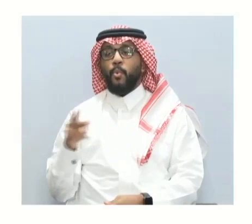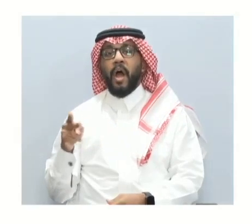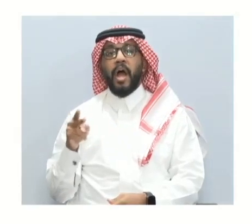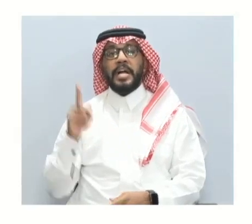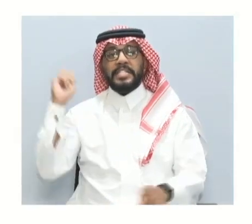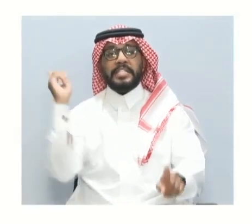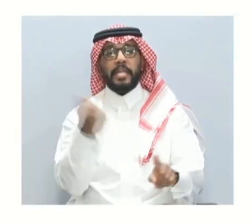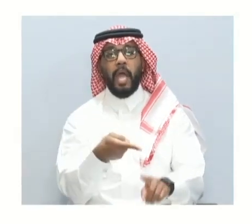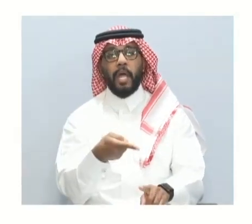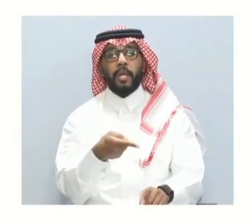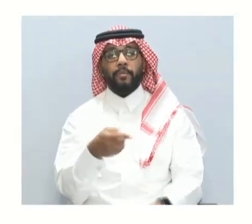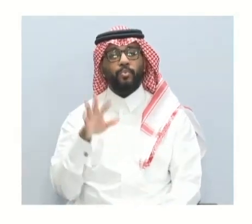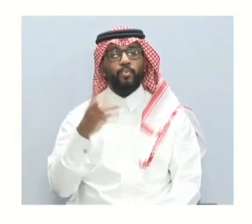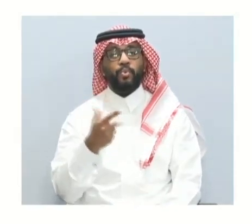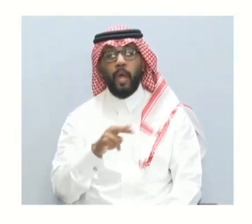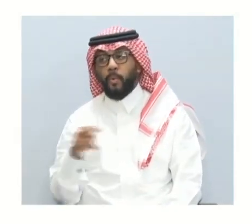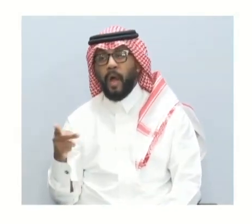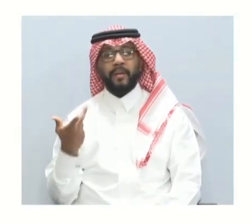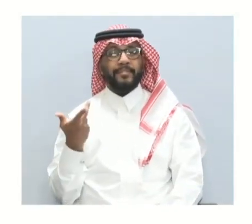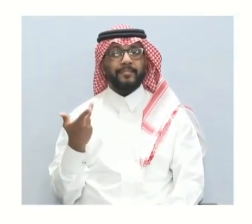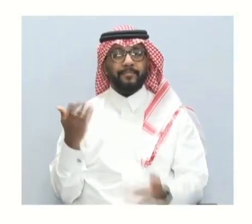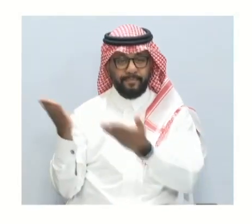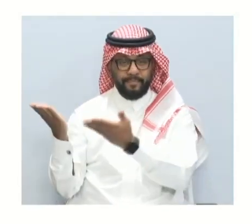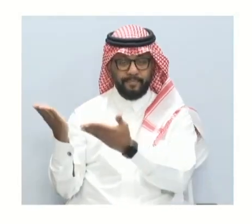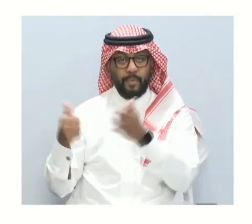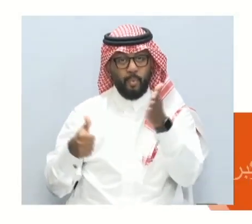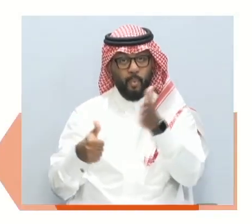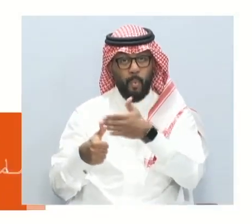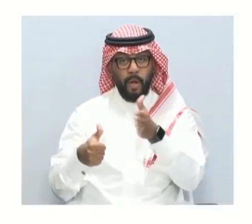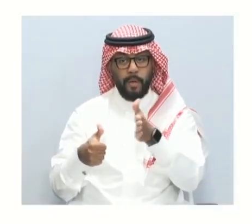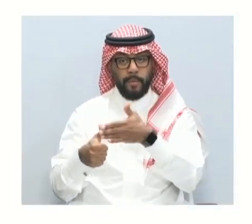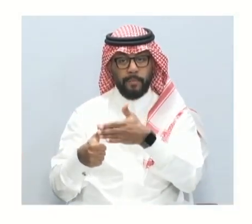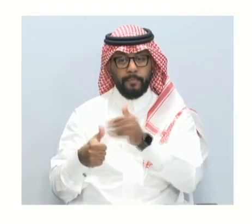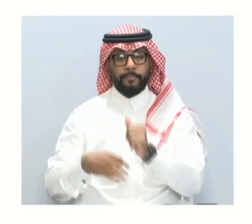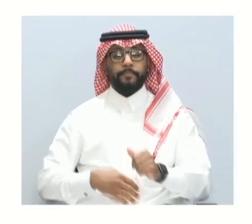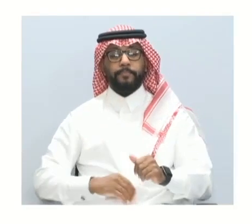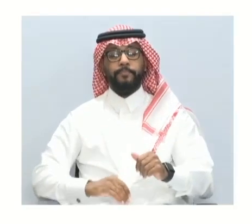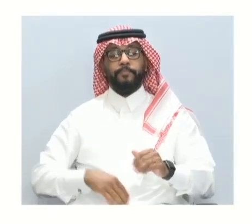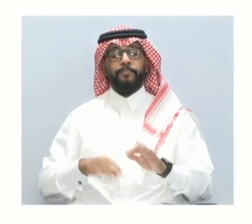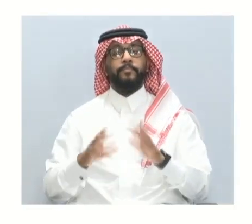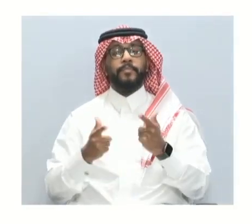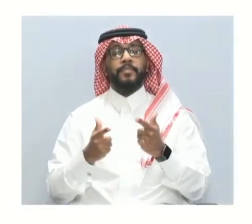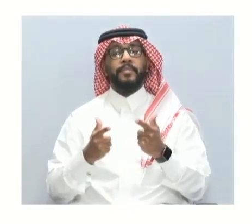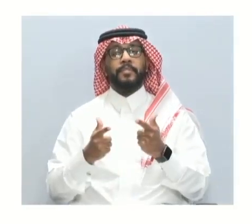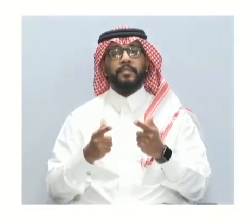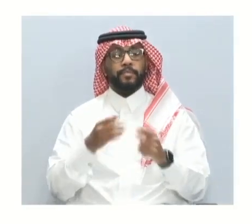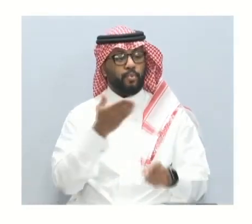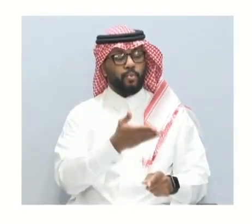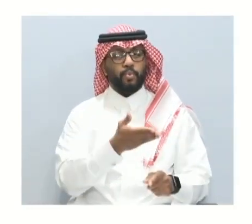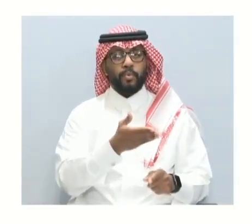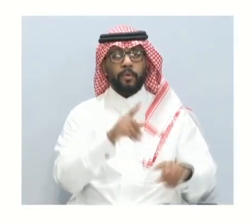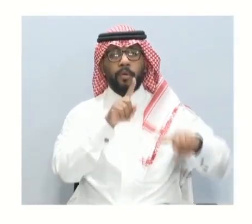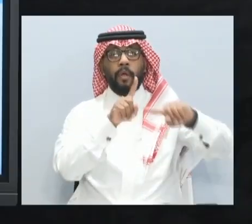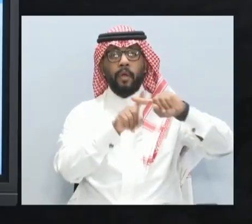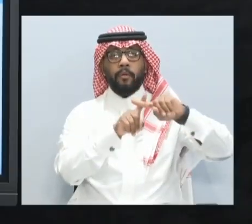واخواتي ولسحر انواع النوع الاول ما هو كفر اكبر وهو